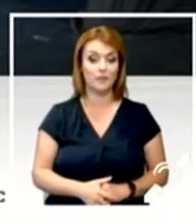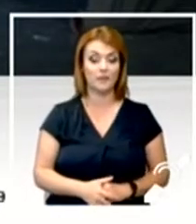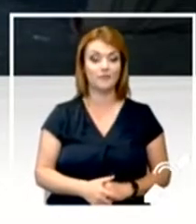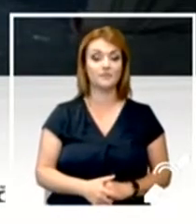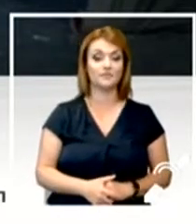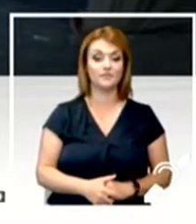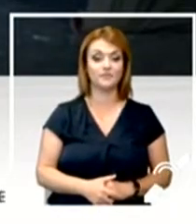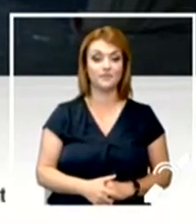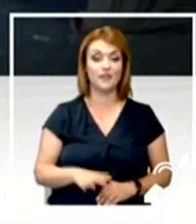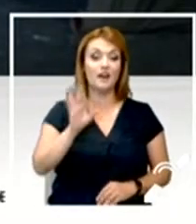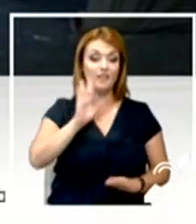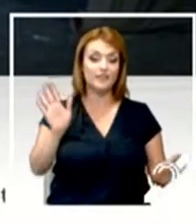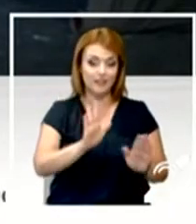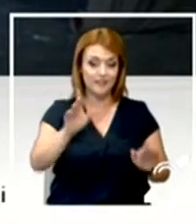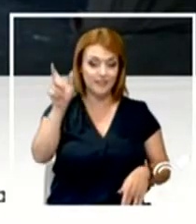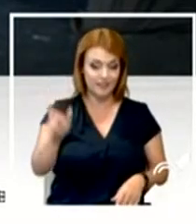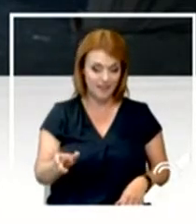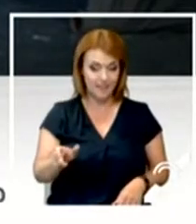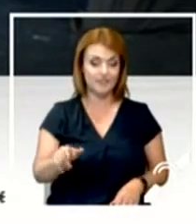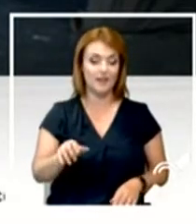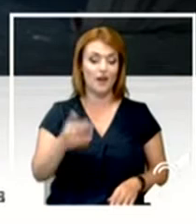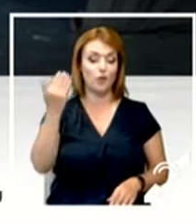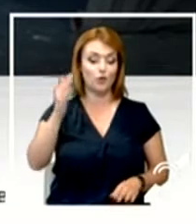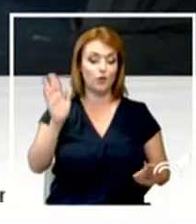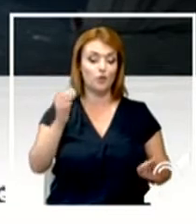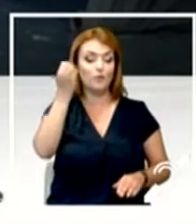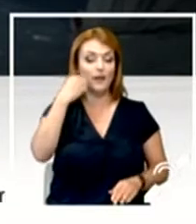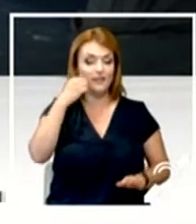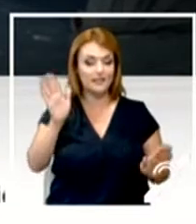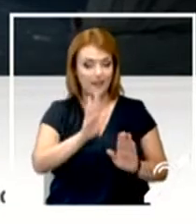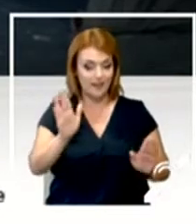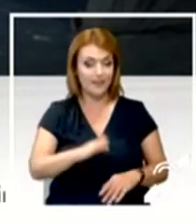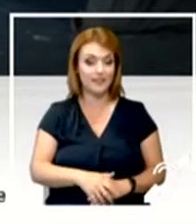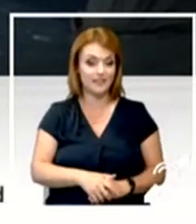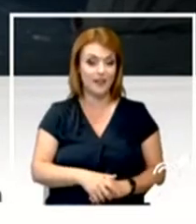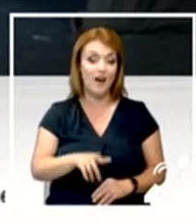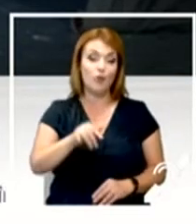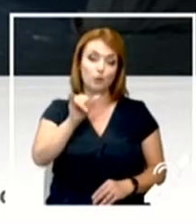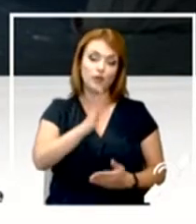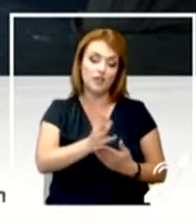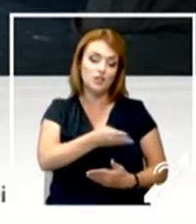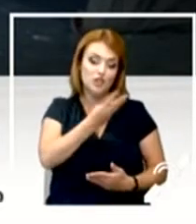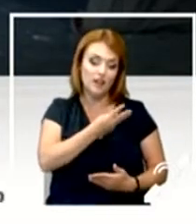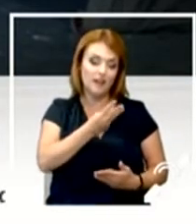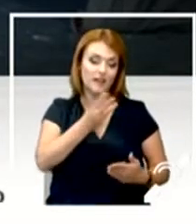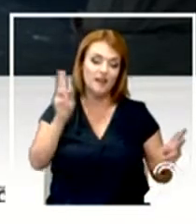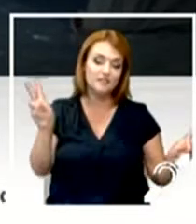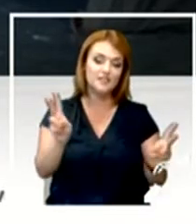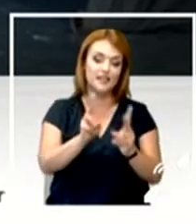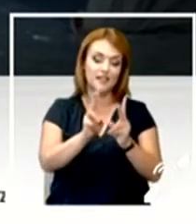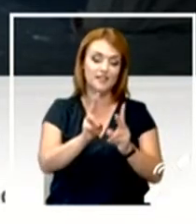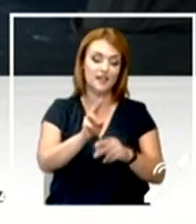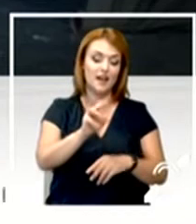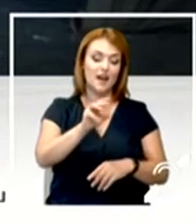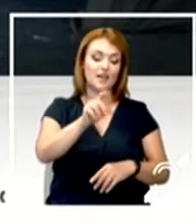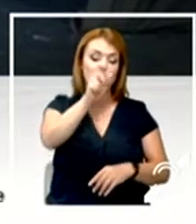TVR Moldova, interpreta de muzică populară Mioara Velicu a declarat că această reîntâlnire cu publicul de la Chișinău este asemenea unei emoții,